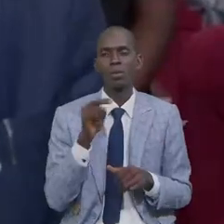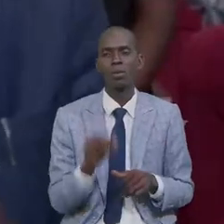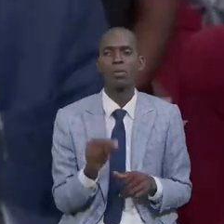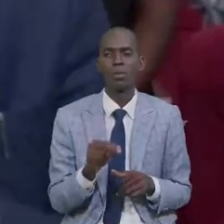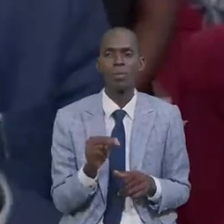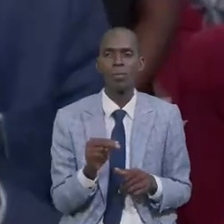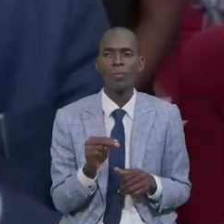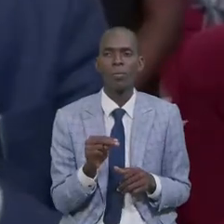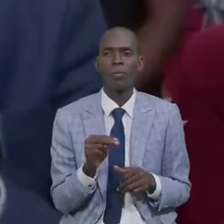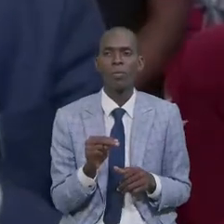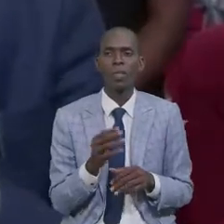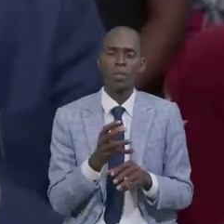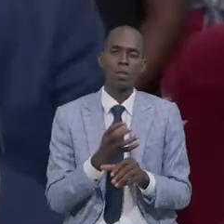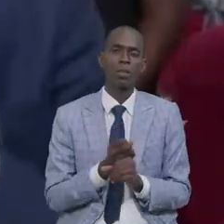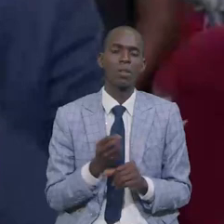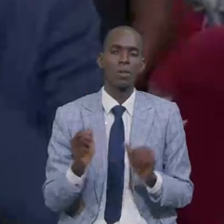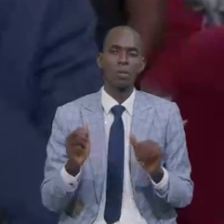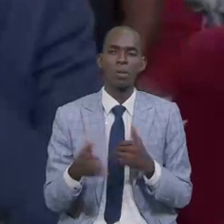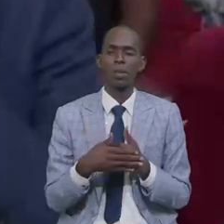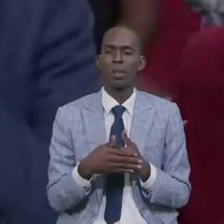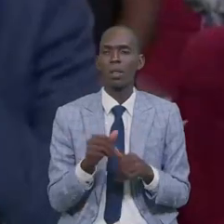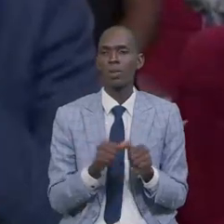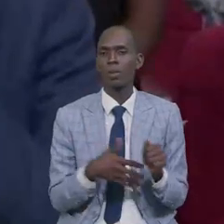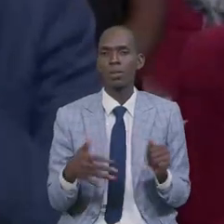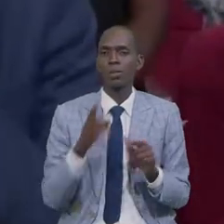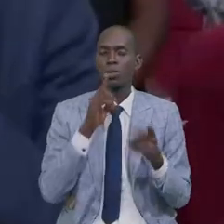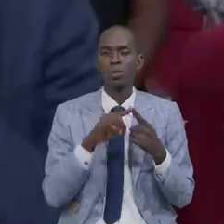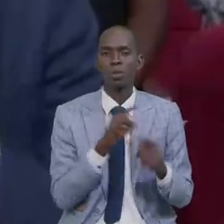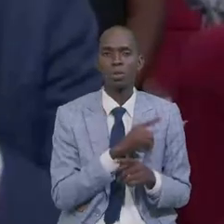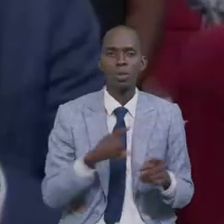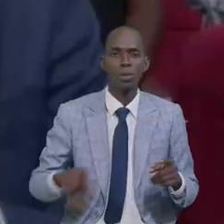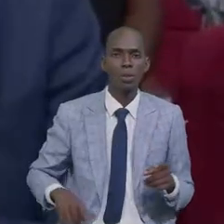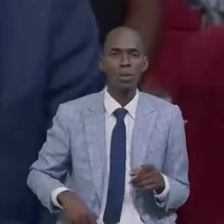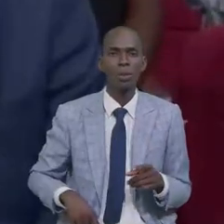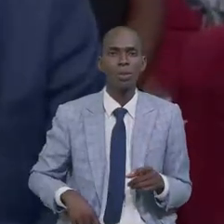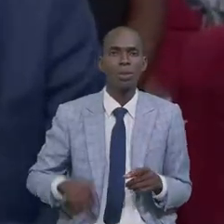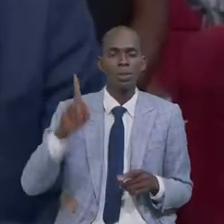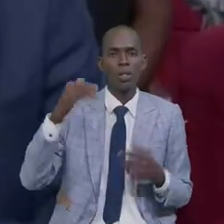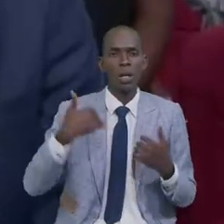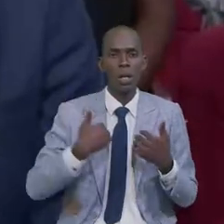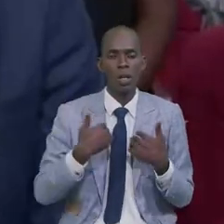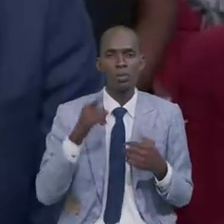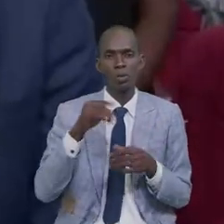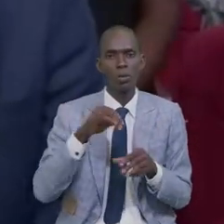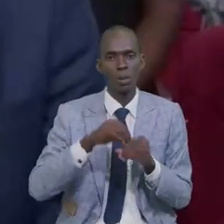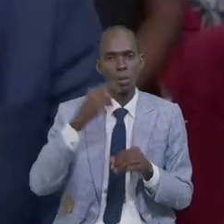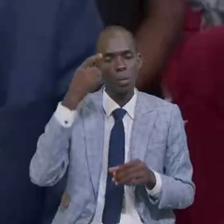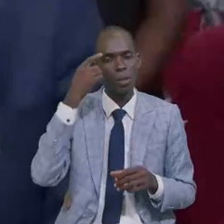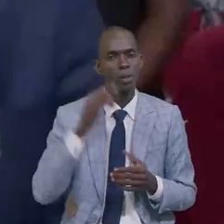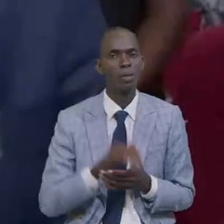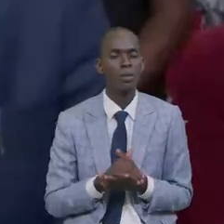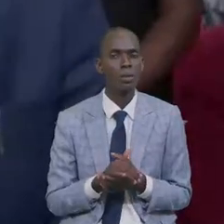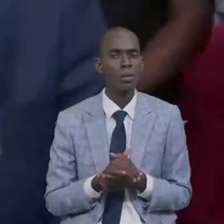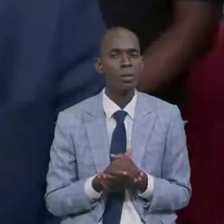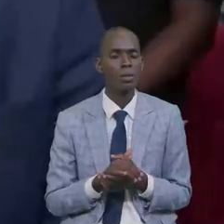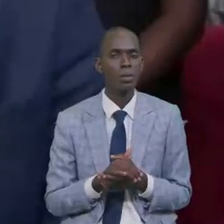dont tu as besoin et il t'a dans son